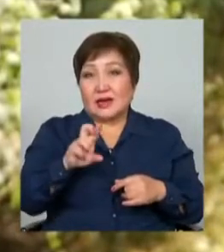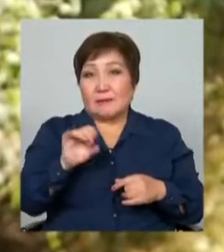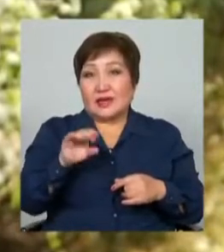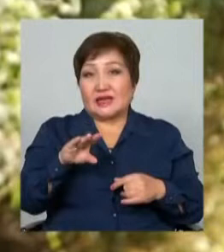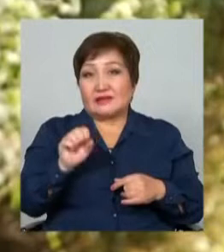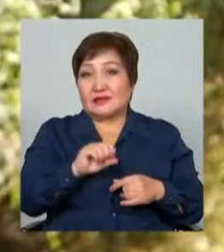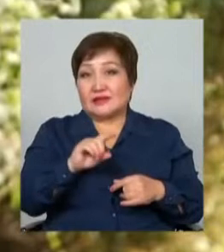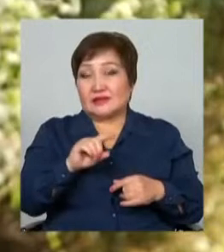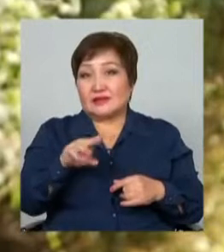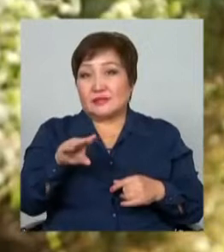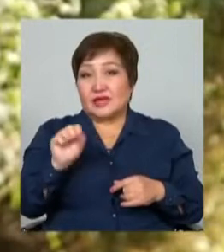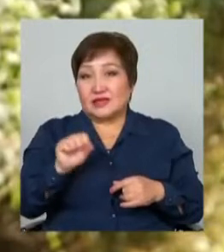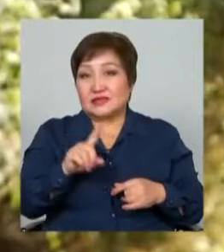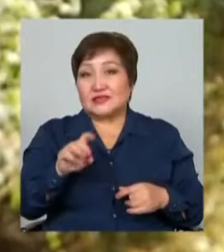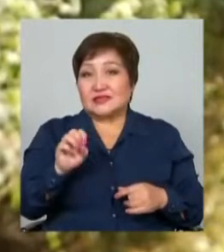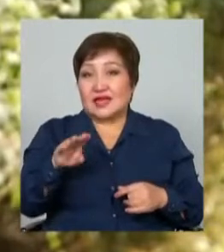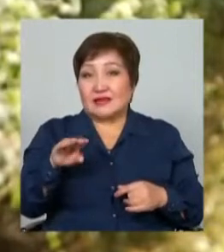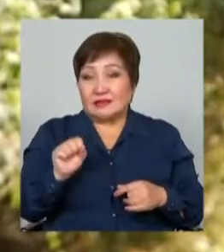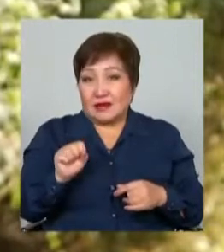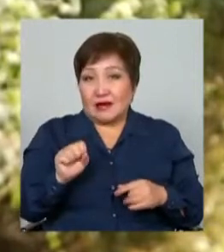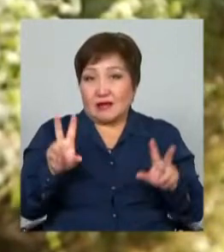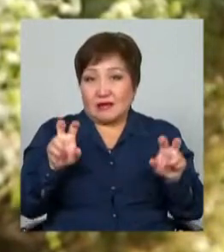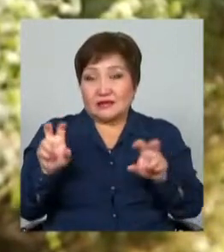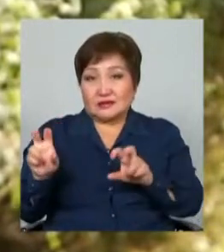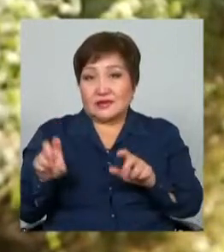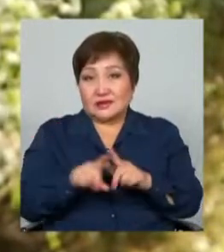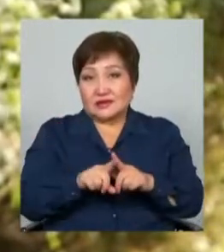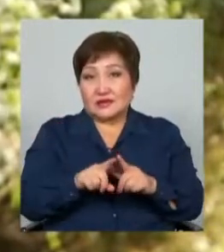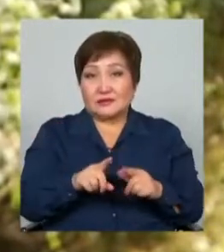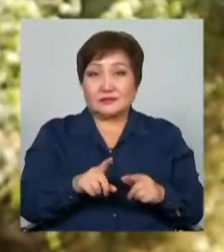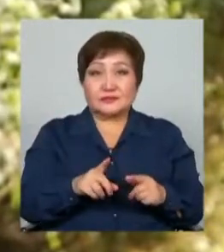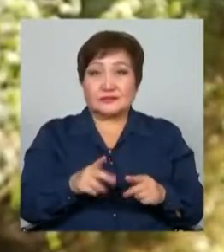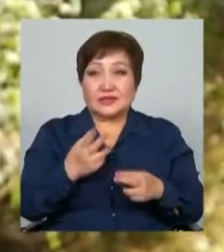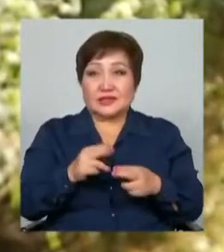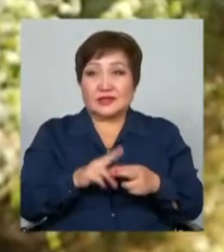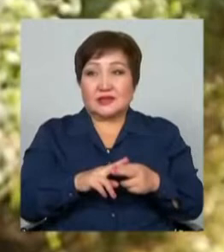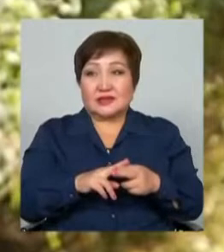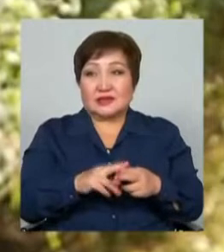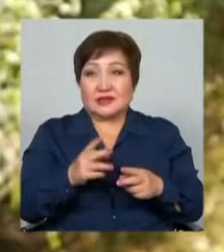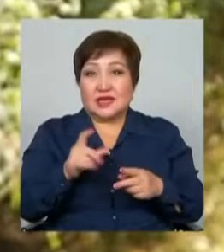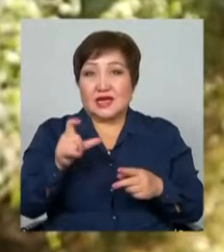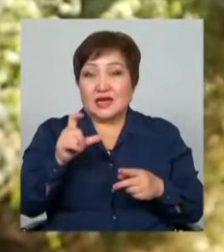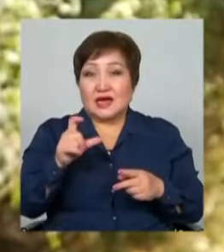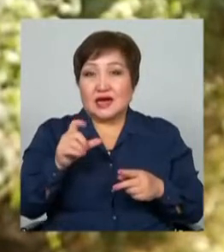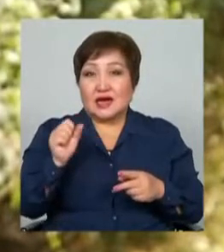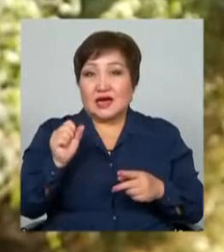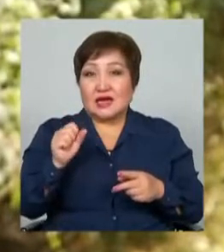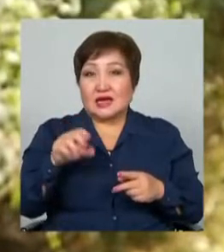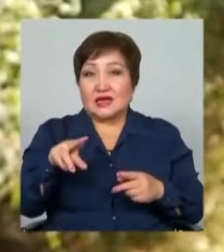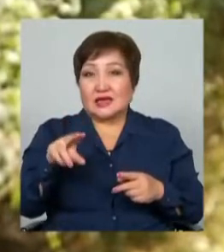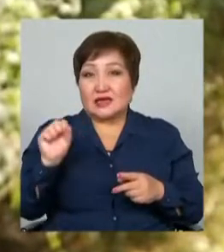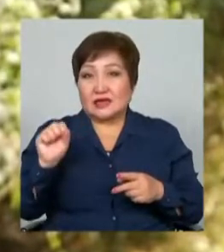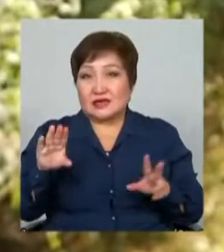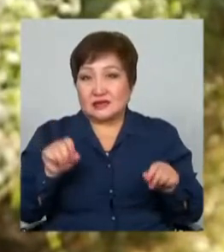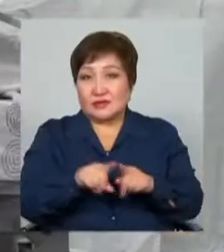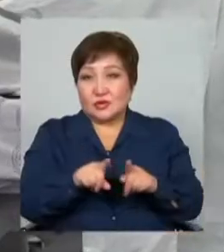зета дейміз. Ал мынау это вируса ол қызық тұруды тудыратын вирустың